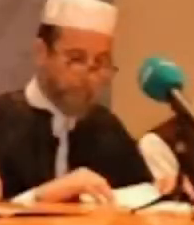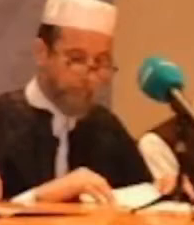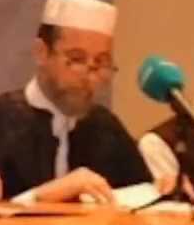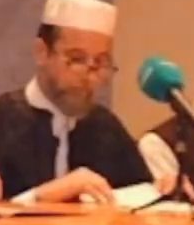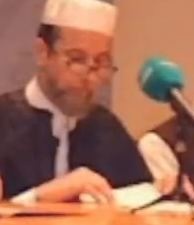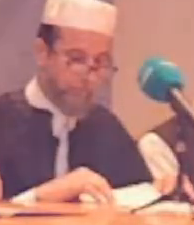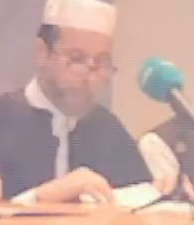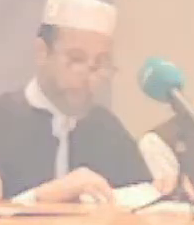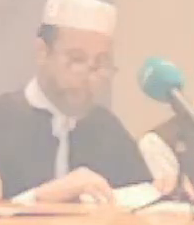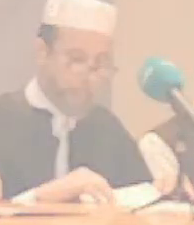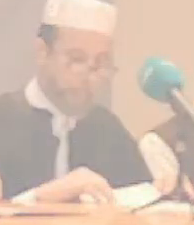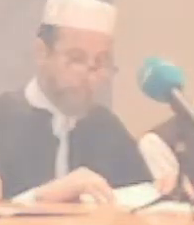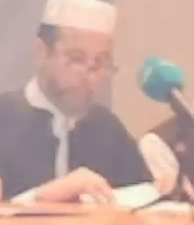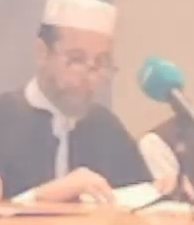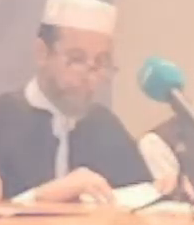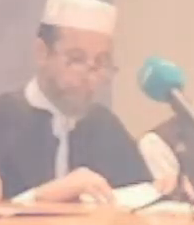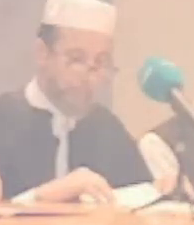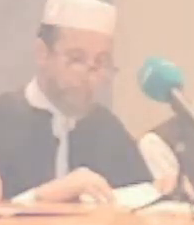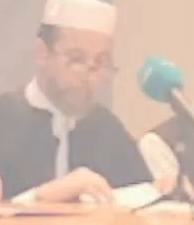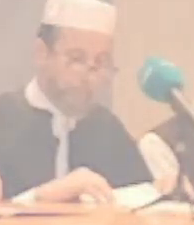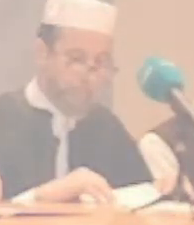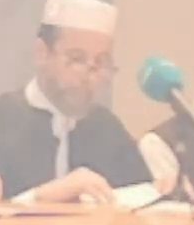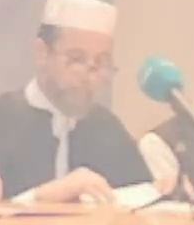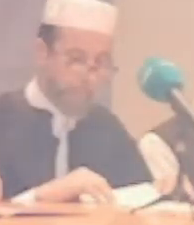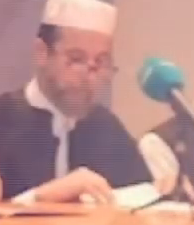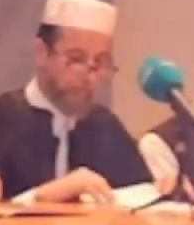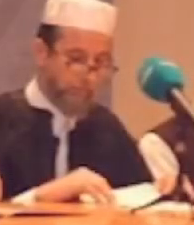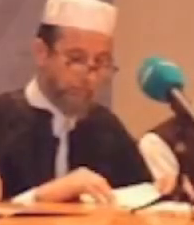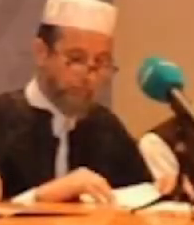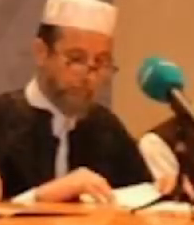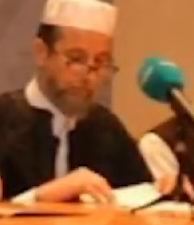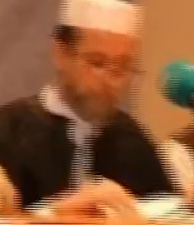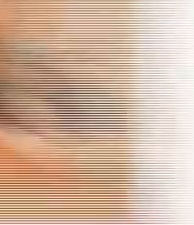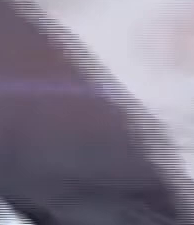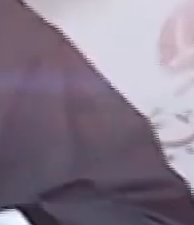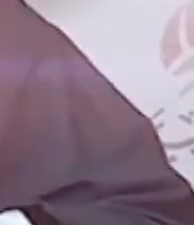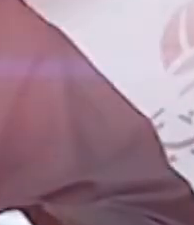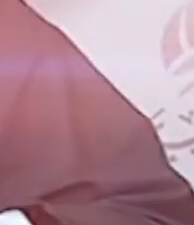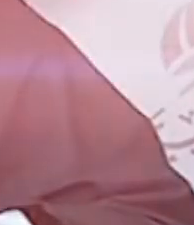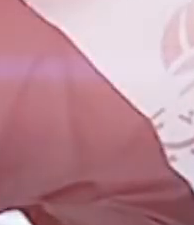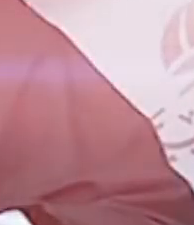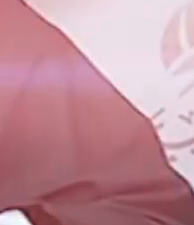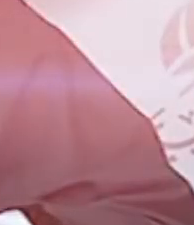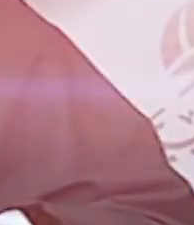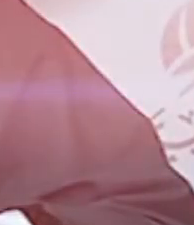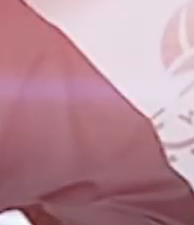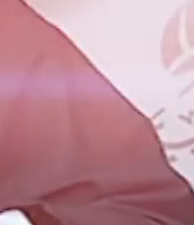السفين. نجوم وفيها بريق النجيم، وتصدع